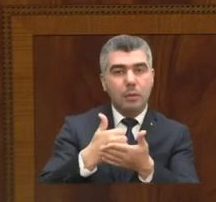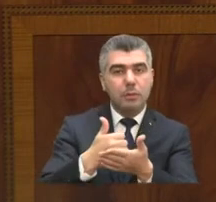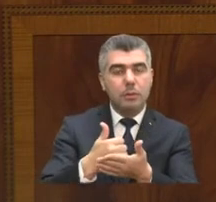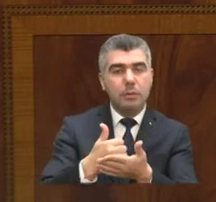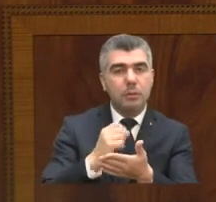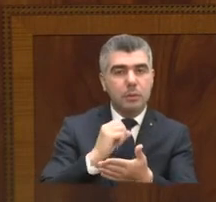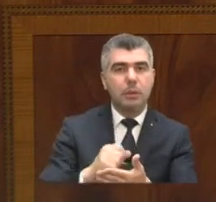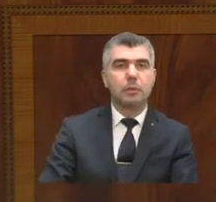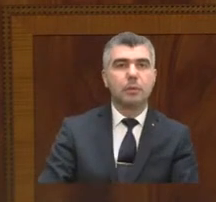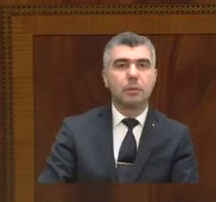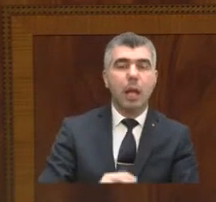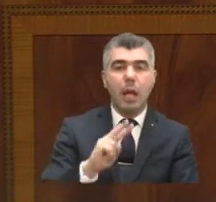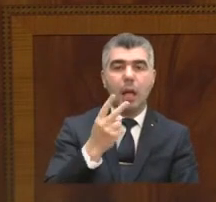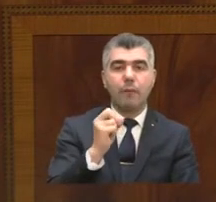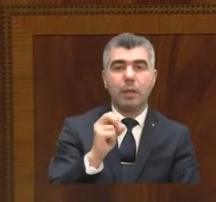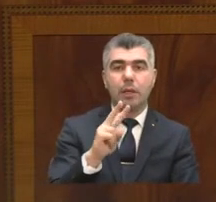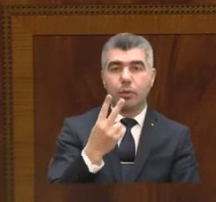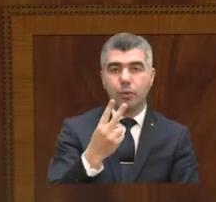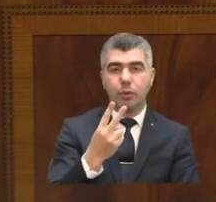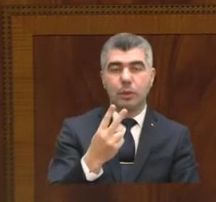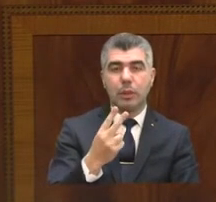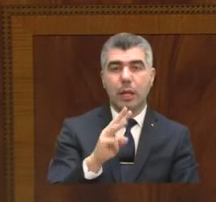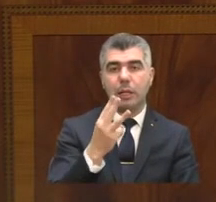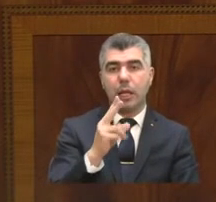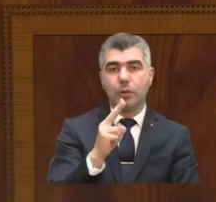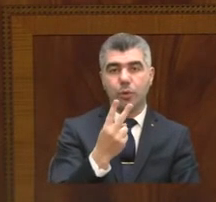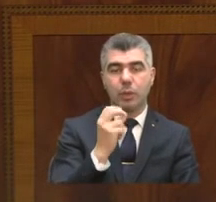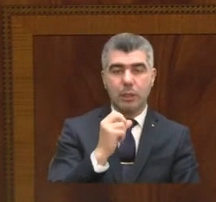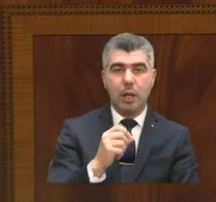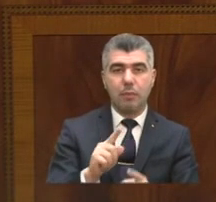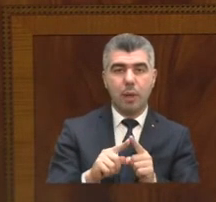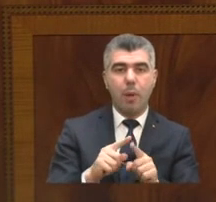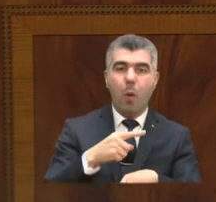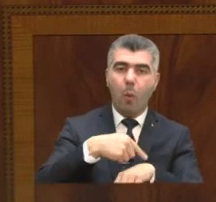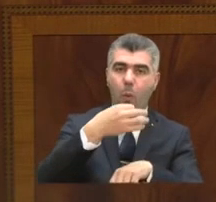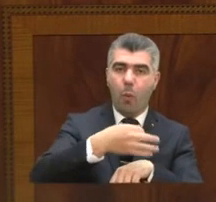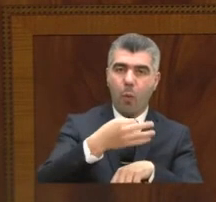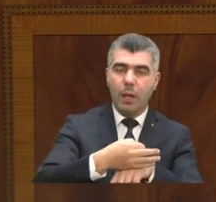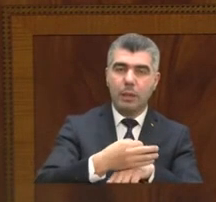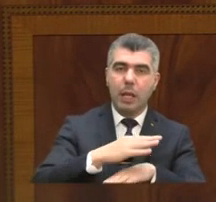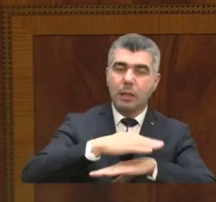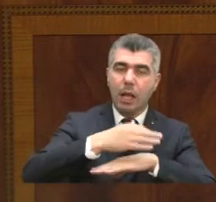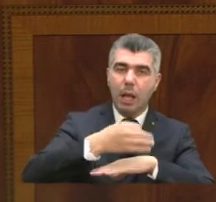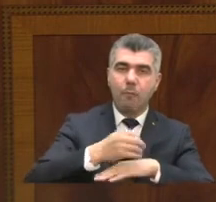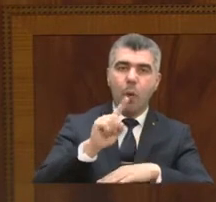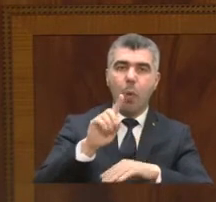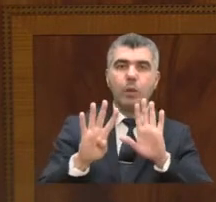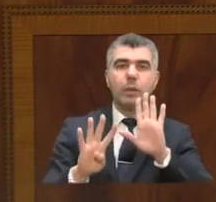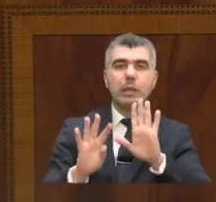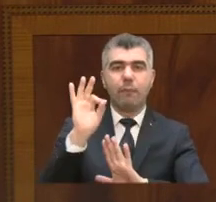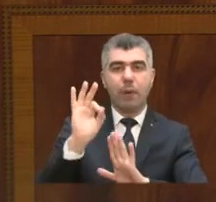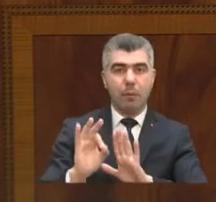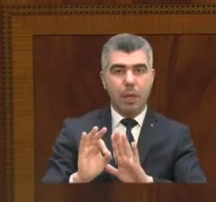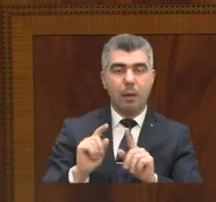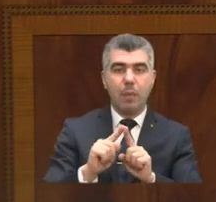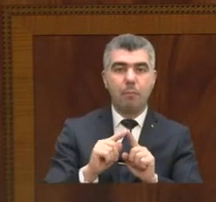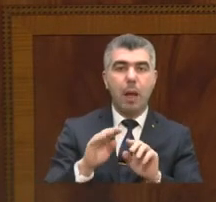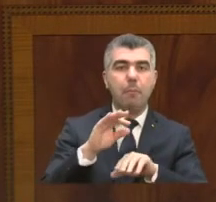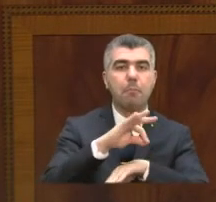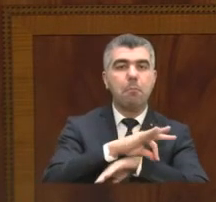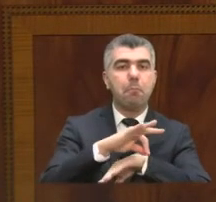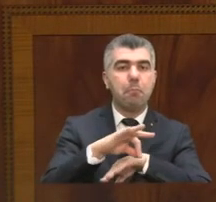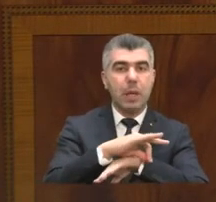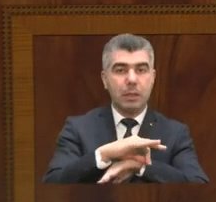قد تم تحقيق سنة 2022-2023 نسبة انتظام سير القطارات ديال 91%، وتحرص المكتب أيضا